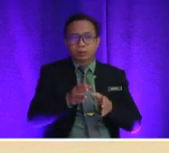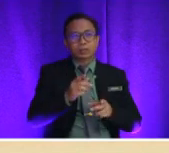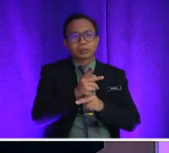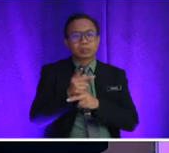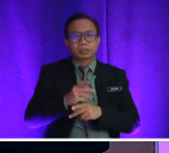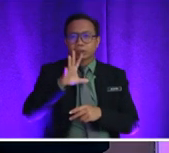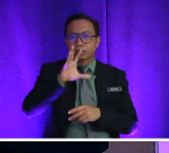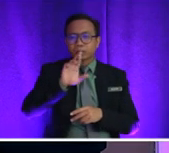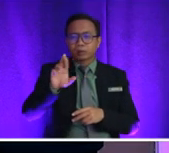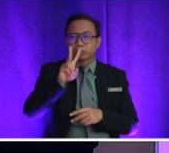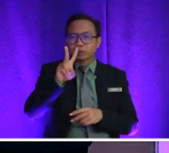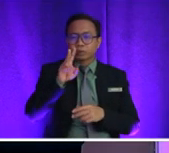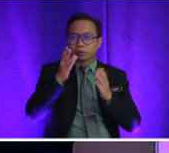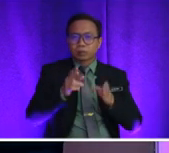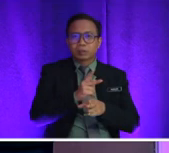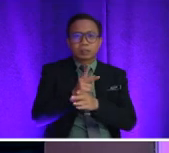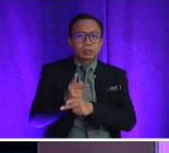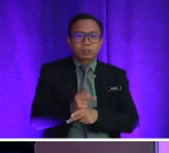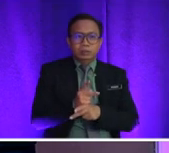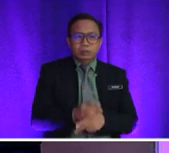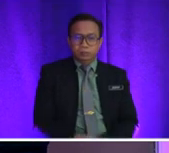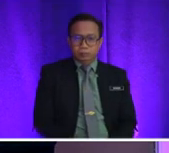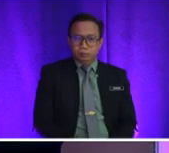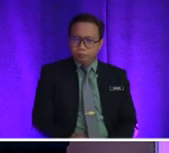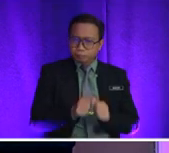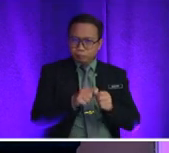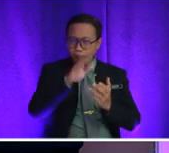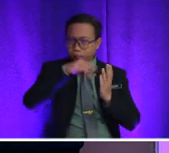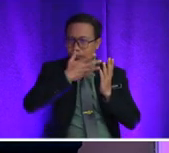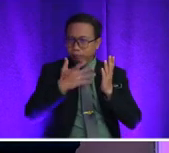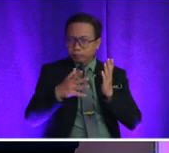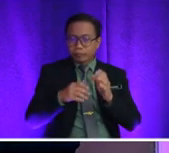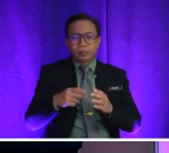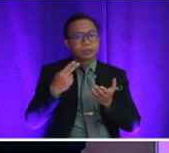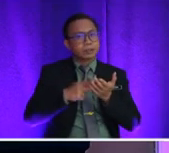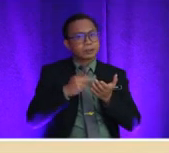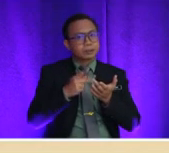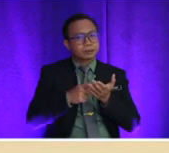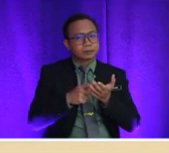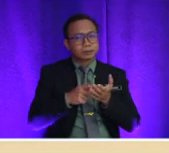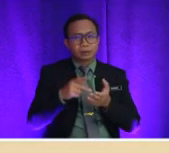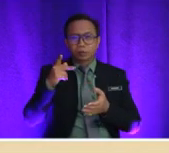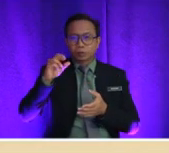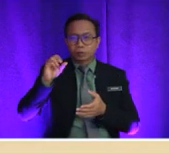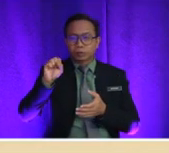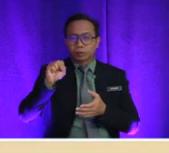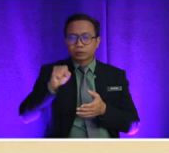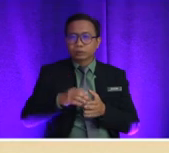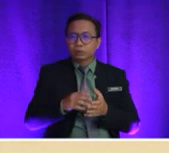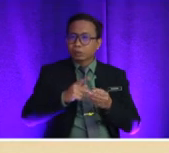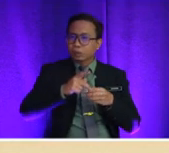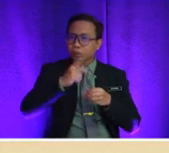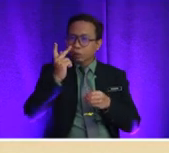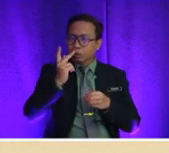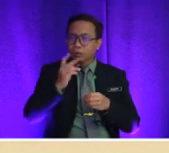satu persinggahan dia ada dua orang terkecil Oke berdasarkan jadwal 1 hitung atas bahan kos Abu hit dan cost pengeluaran